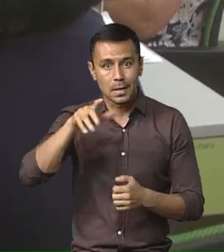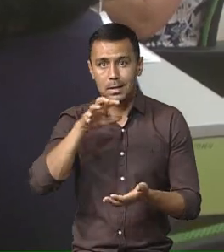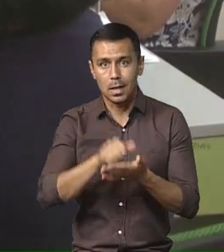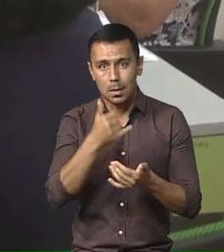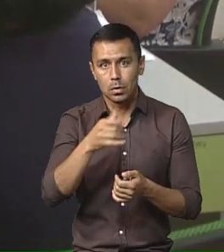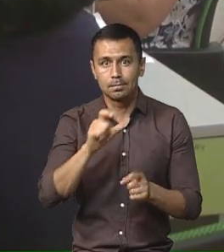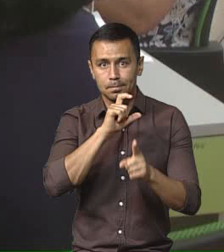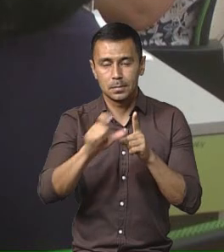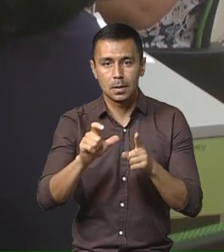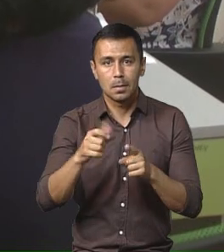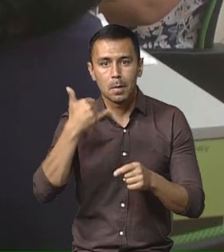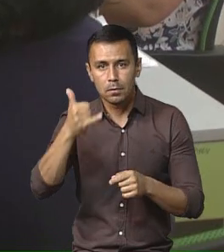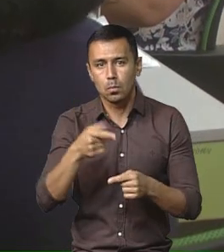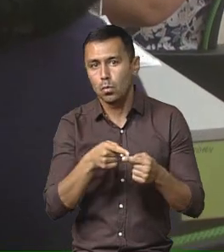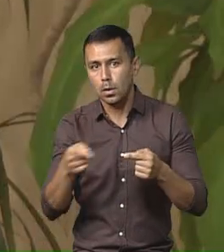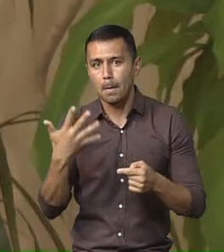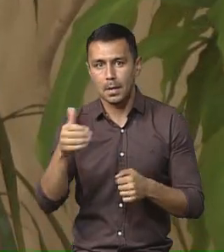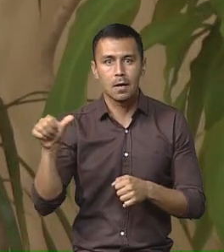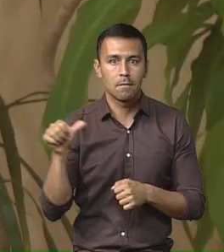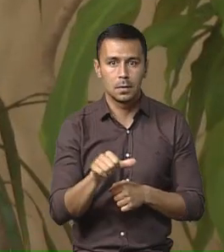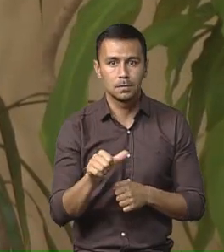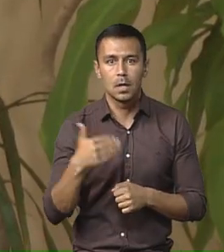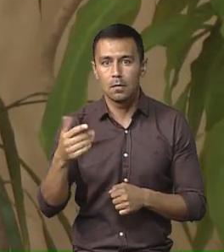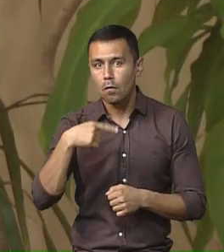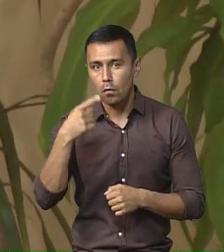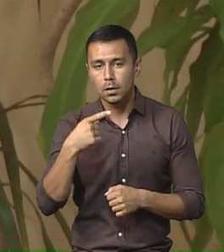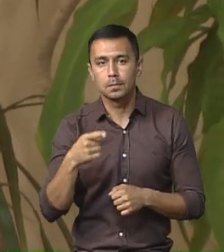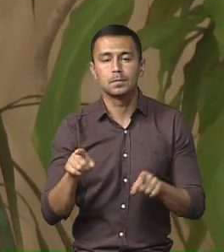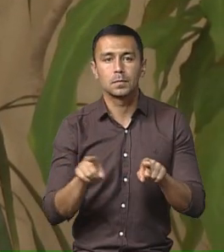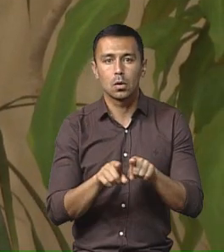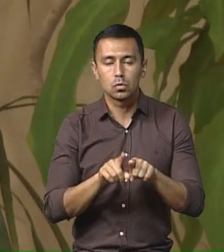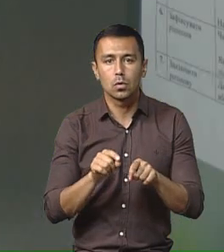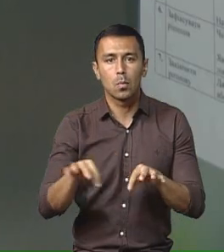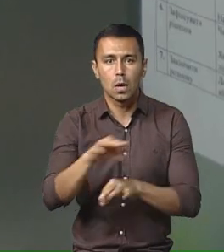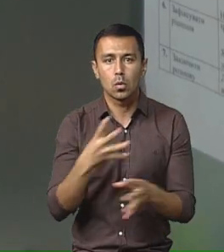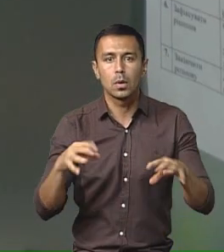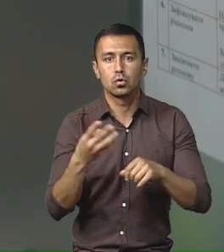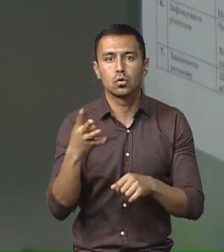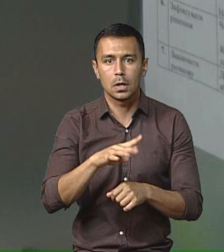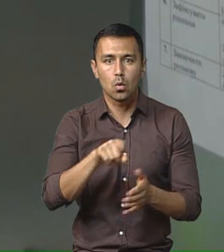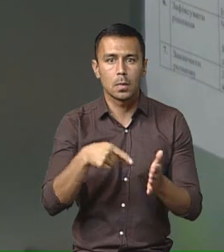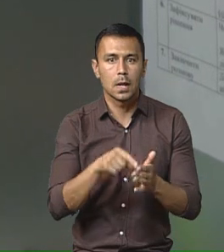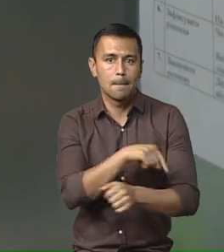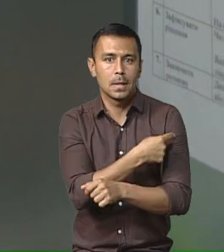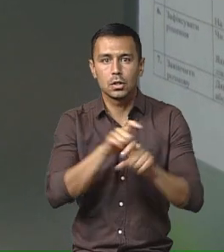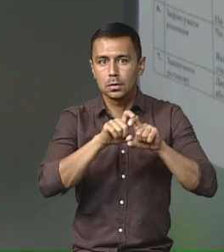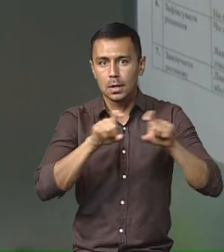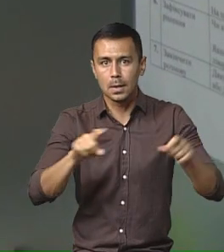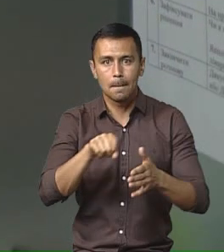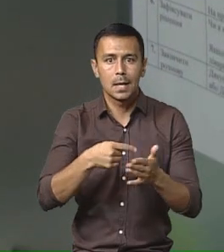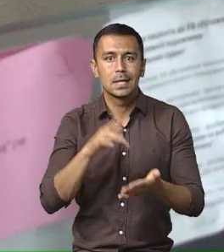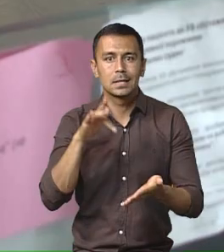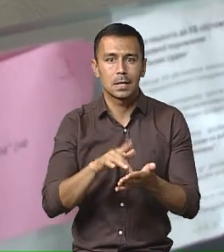може відповісти, то передзвонить протягом 5 хвилин. За словами Бориса Ткача, наразі проєкт об'єднує 4 комунальні медичні заклади міста. Це